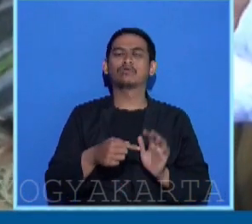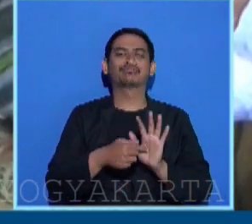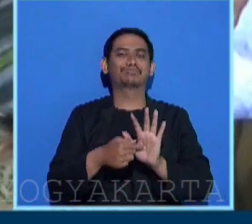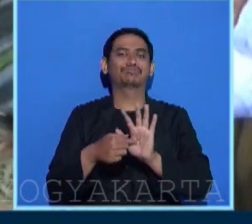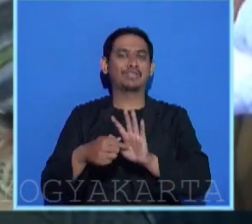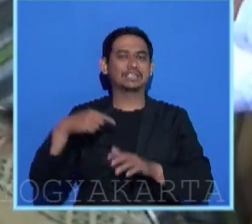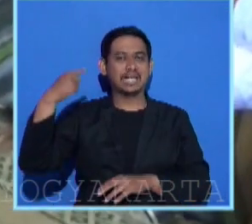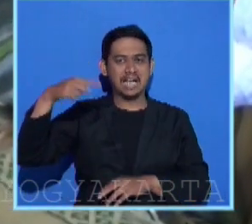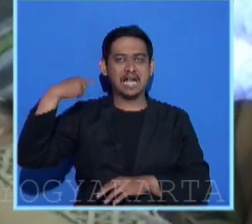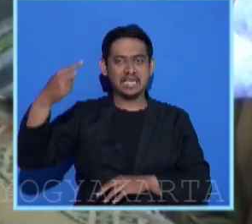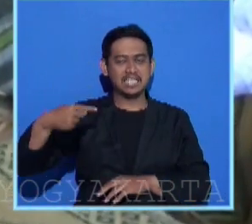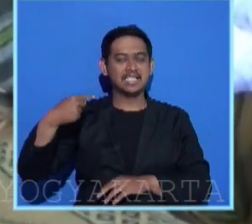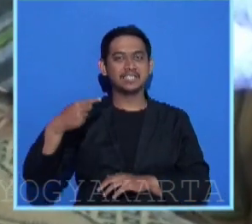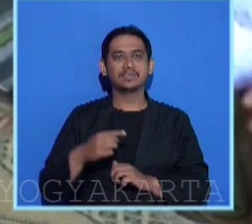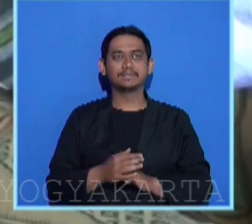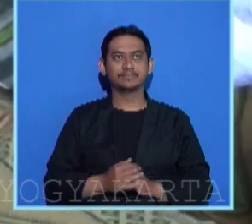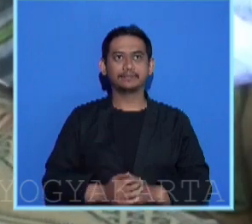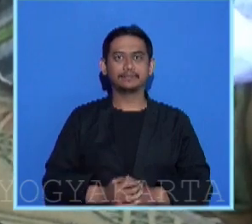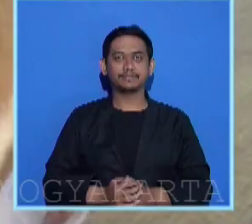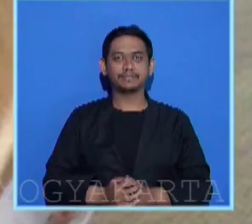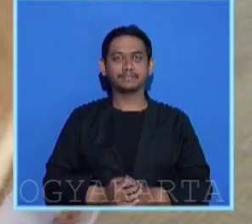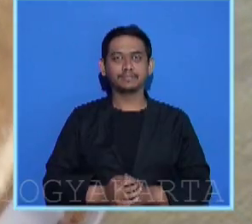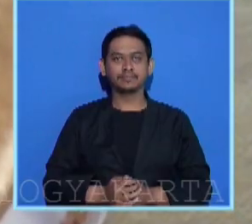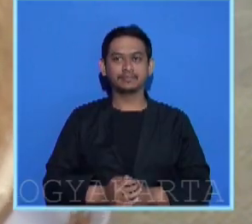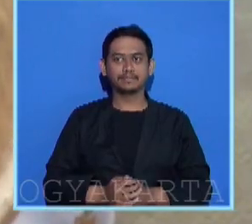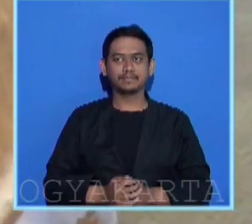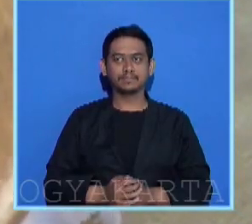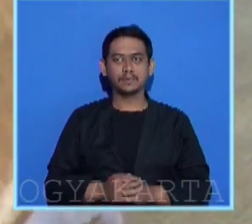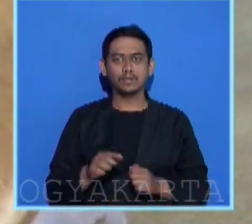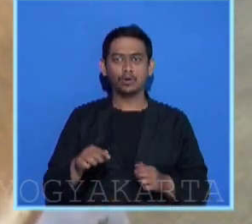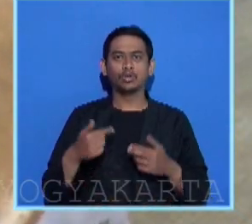Ing kelompokan terbangan menika pareganipun saperangan ageng sampun yuswa sepuh.